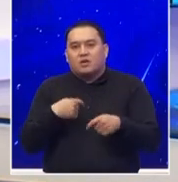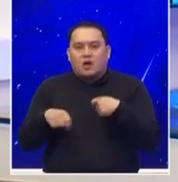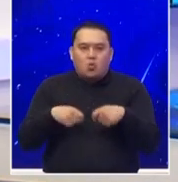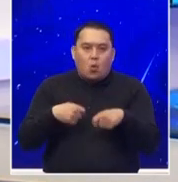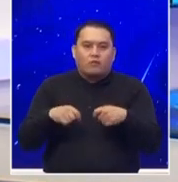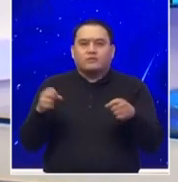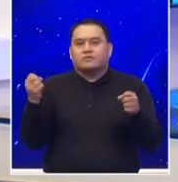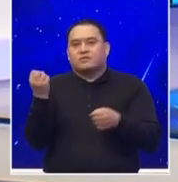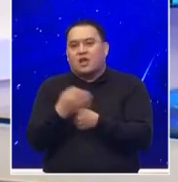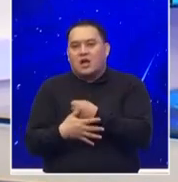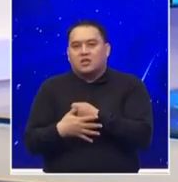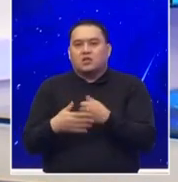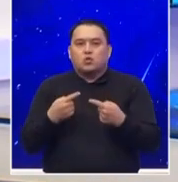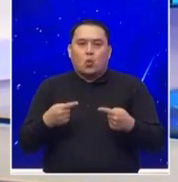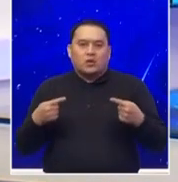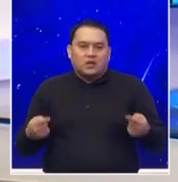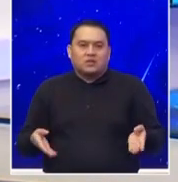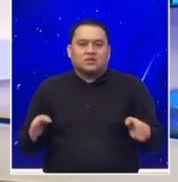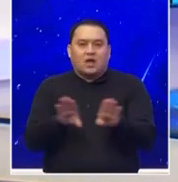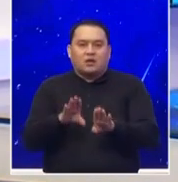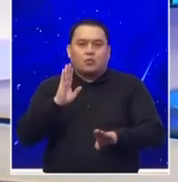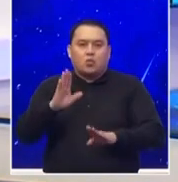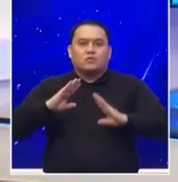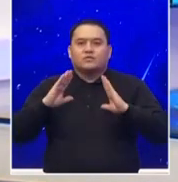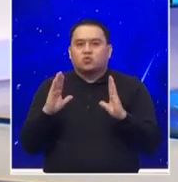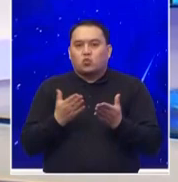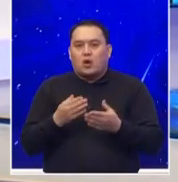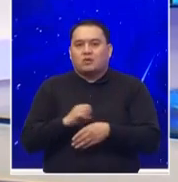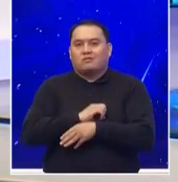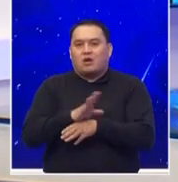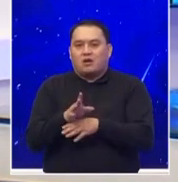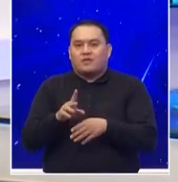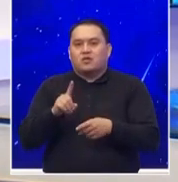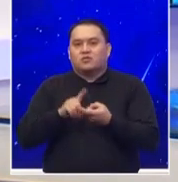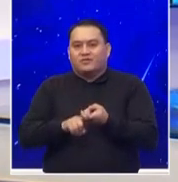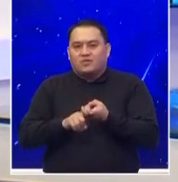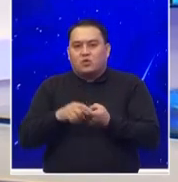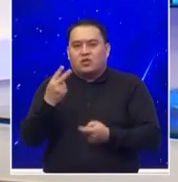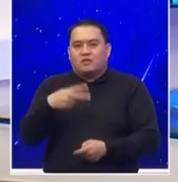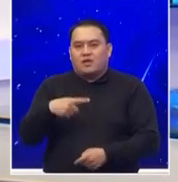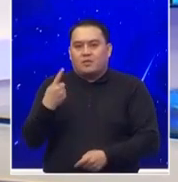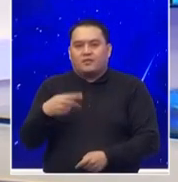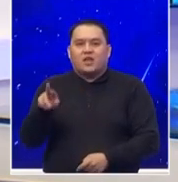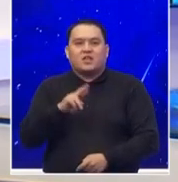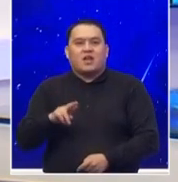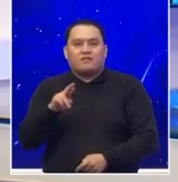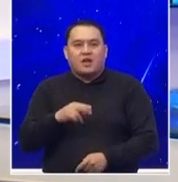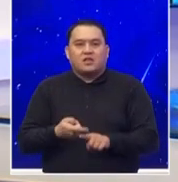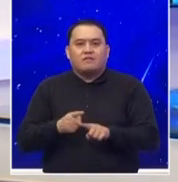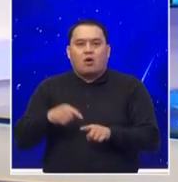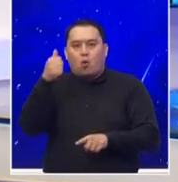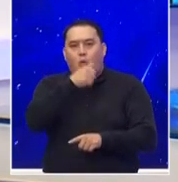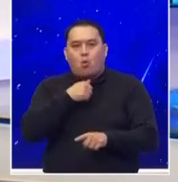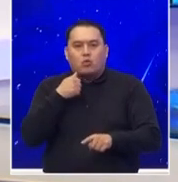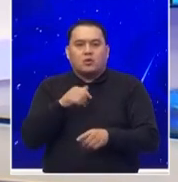торговых домов и центров и других. В связи с эпидемиологической ситуацией по коронавирусу до 21 января текущего